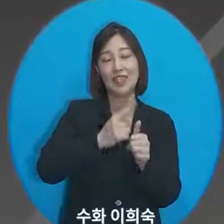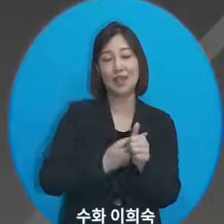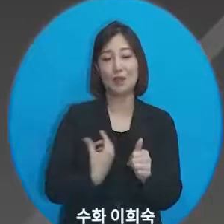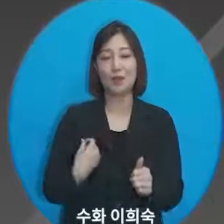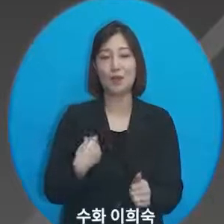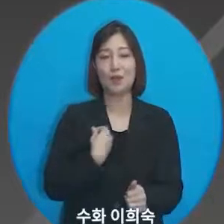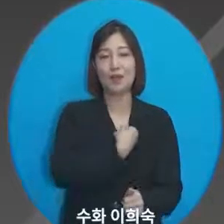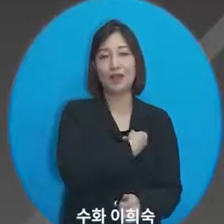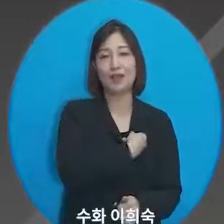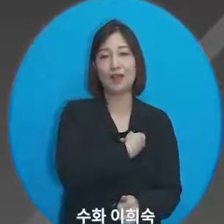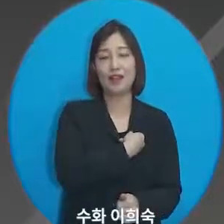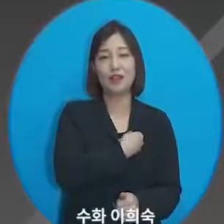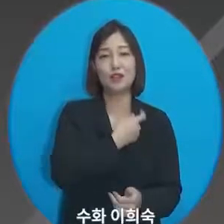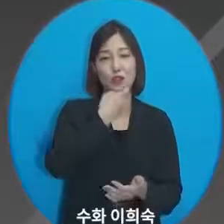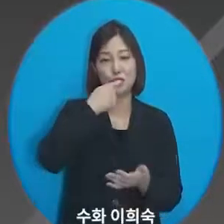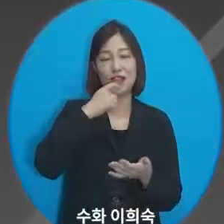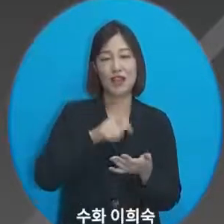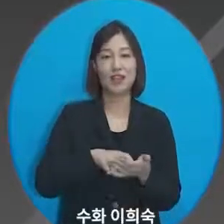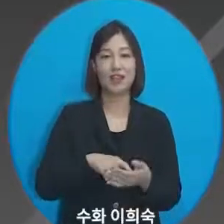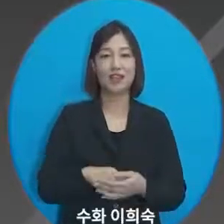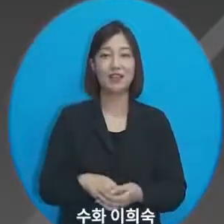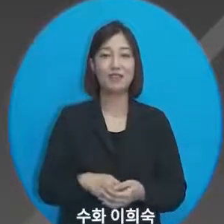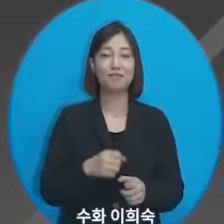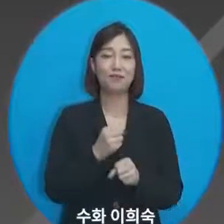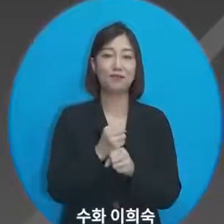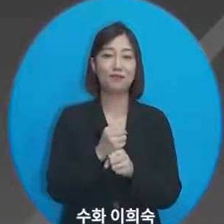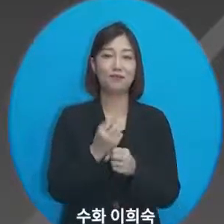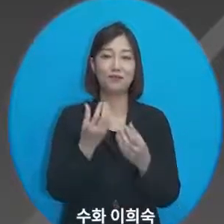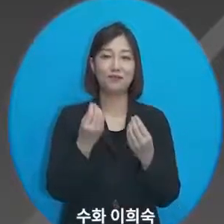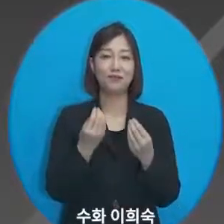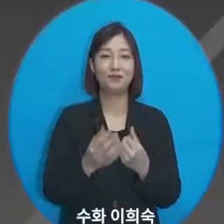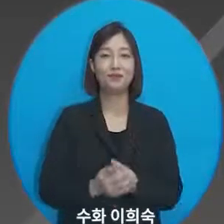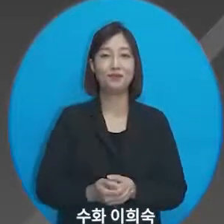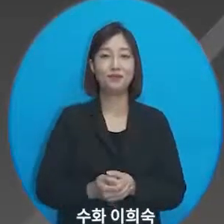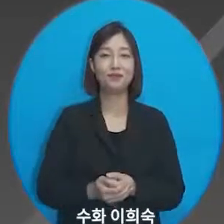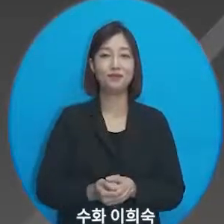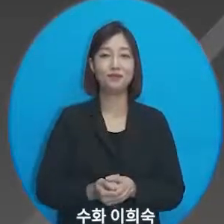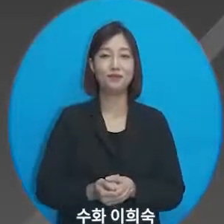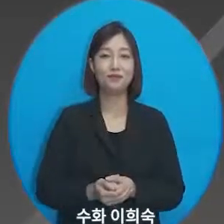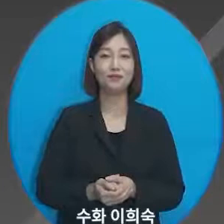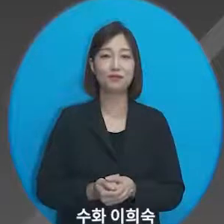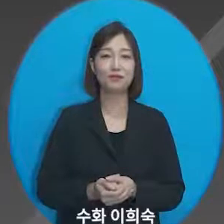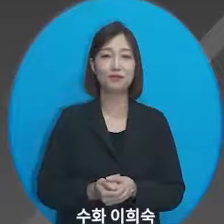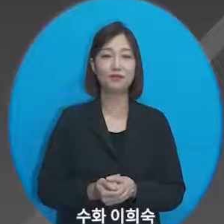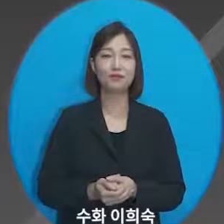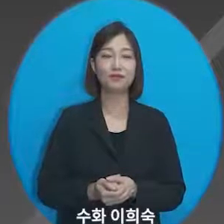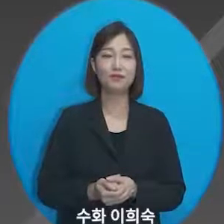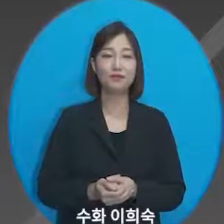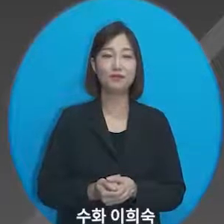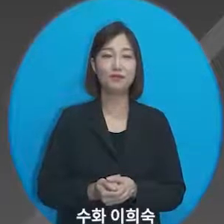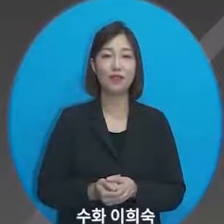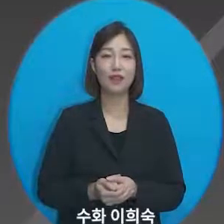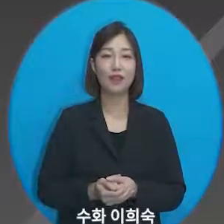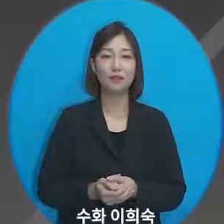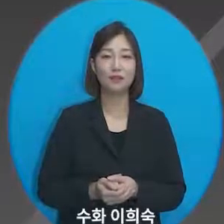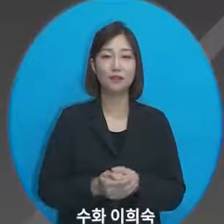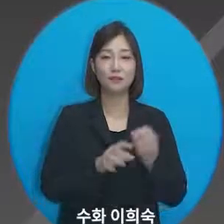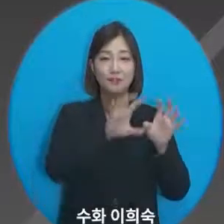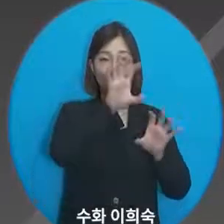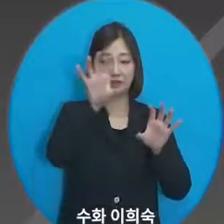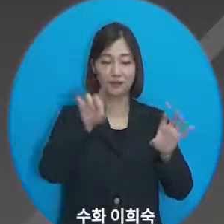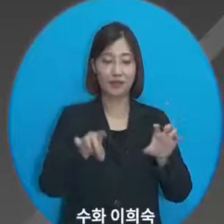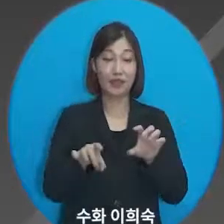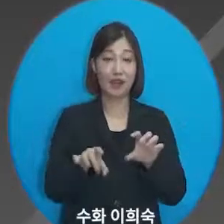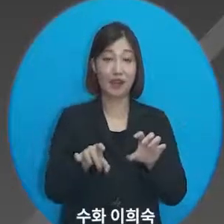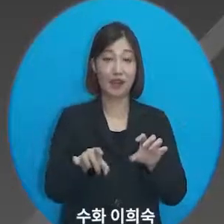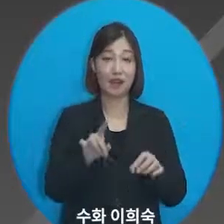붙게 만들어서 사용하기 편하게 만들었고요. 왼쪽 밑에 있는 거는 제가 이제 일본에 있는 그